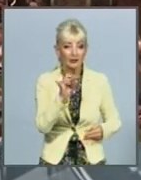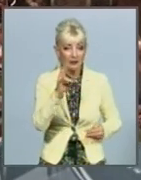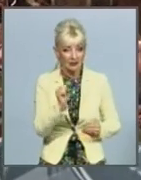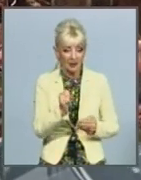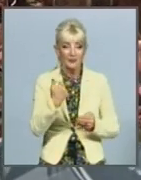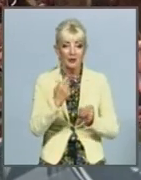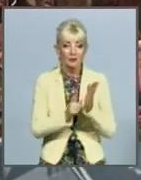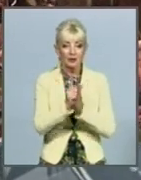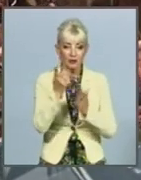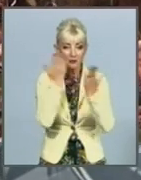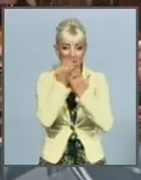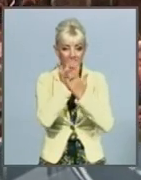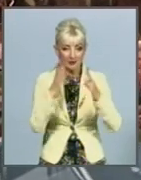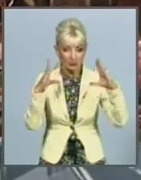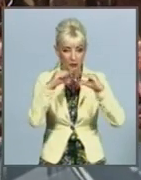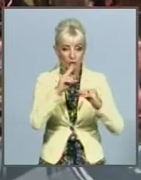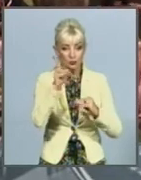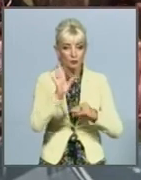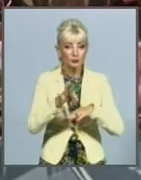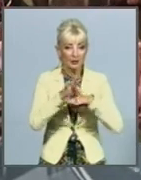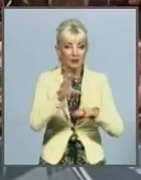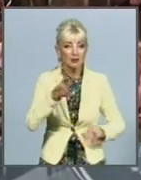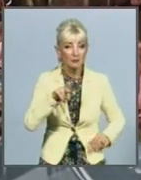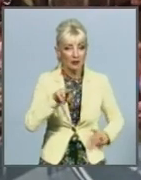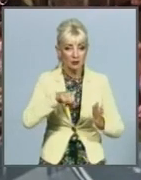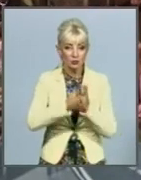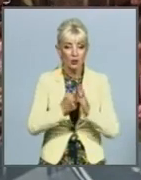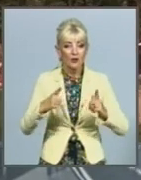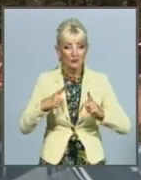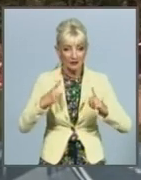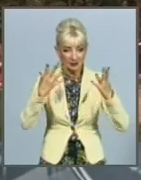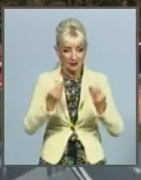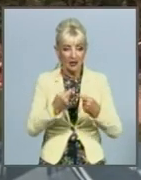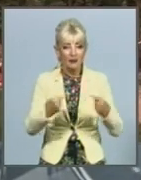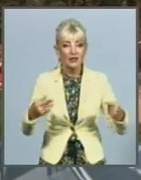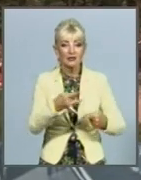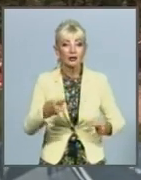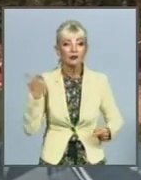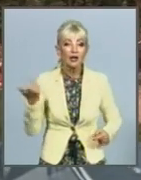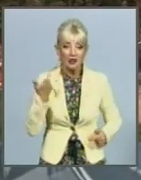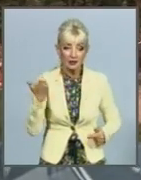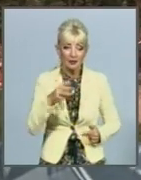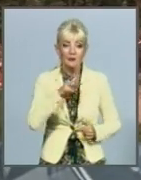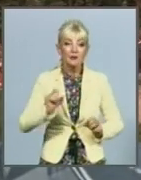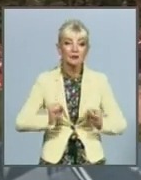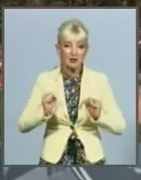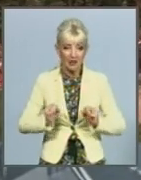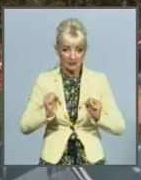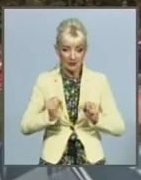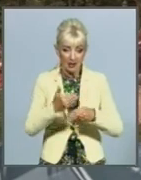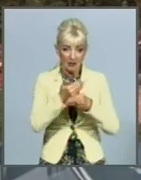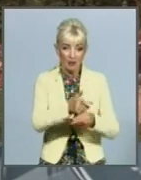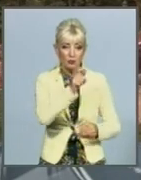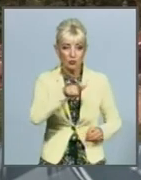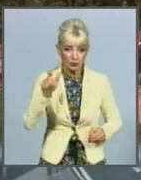вечеров, киновечеров, которые будут проходить, начиная с пятницы и по выходные в разных районах Харькова. Мы стараемся помочь